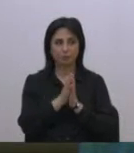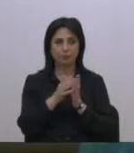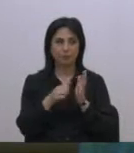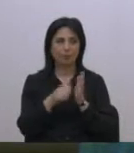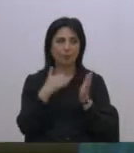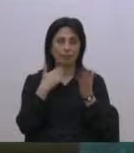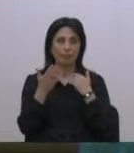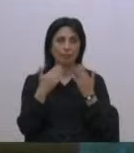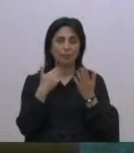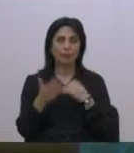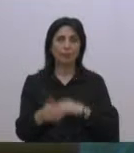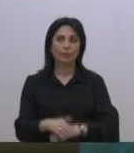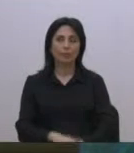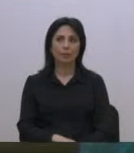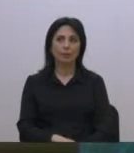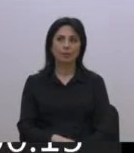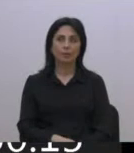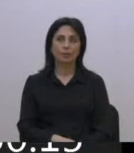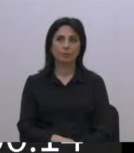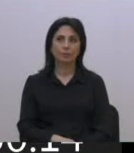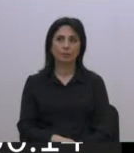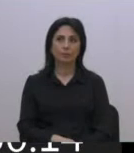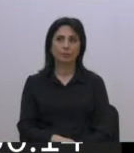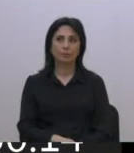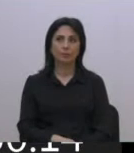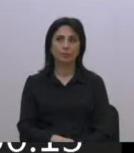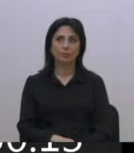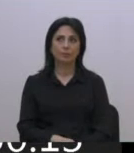ჩართოთ კენჭისხის რეჟიმი.